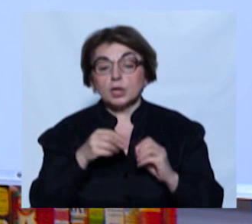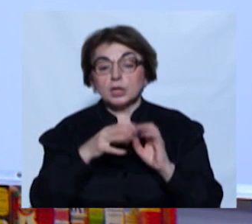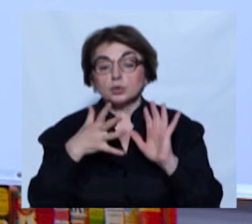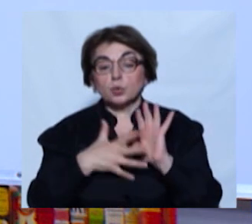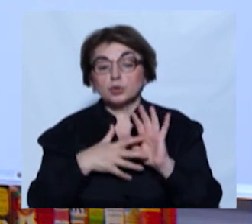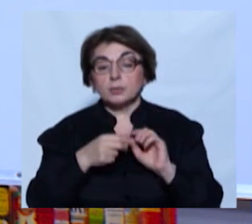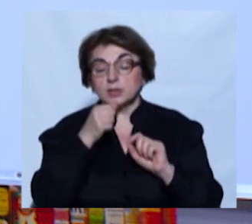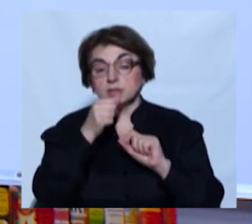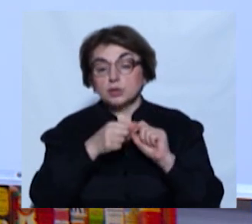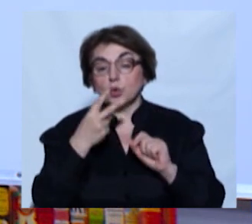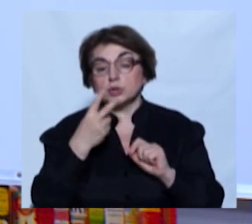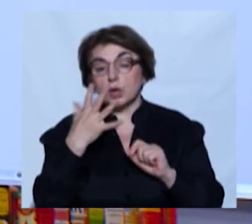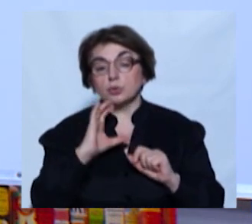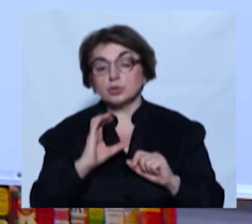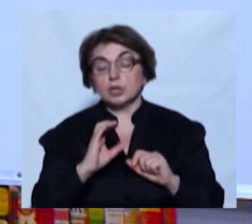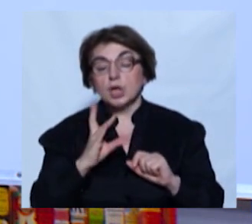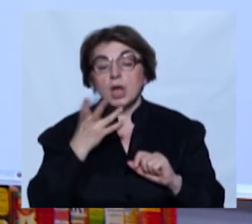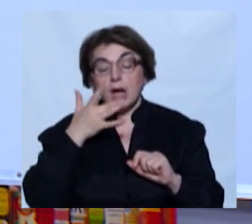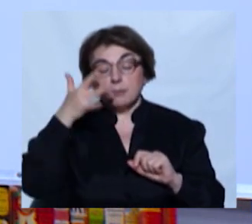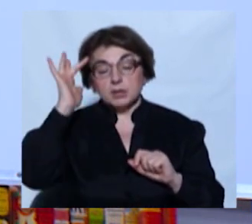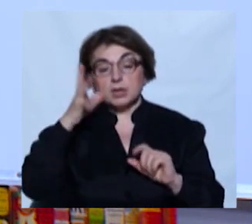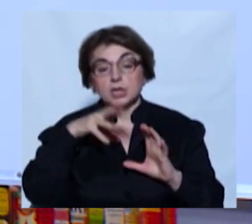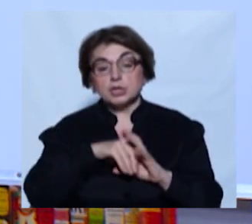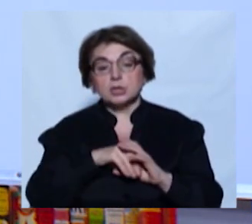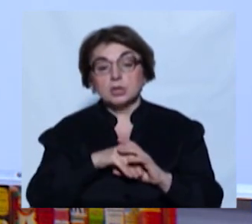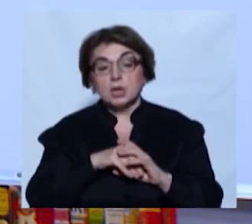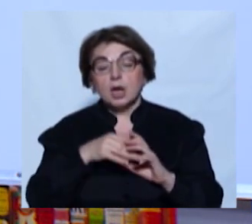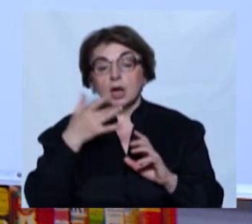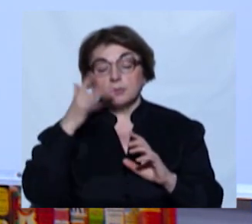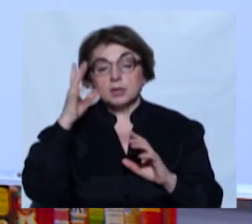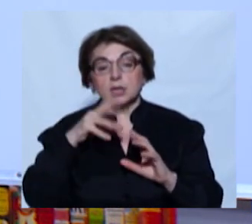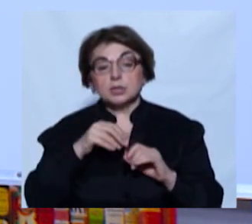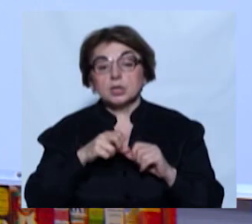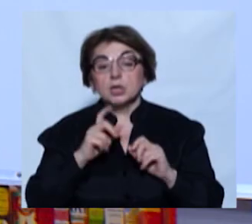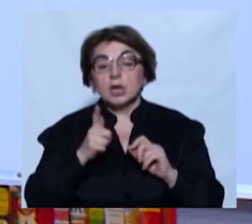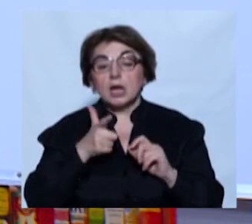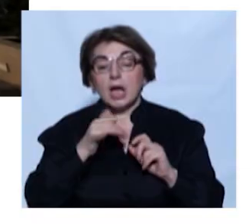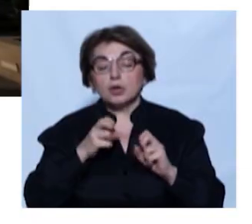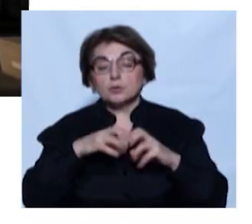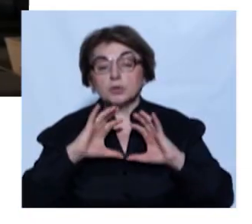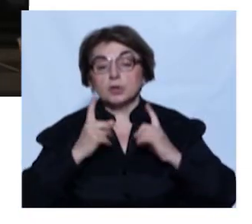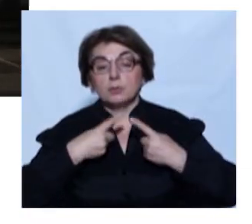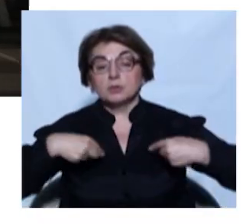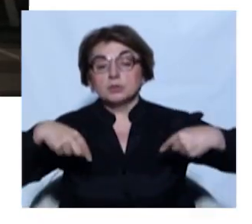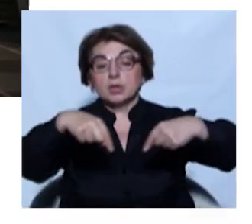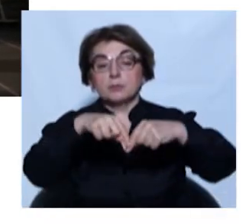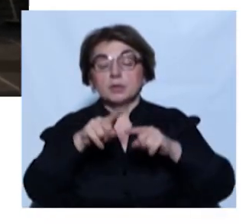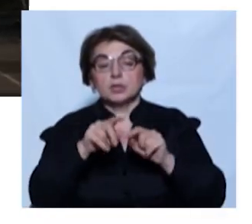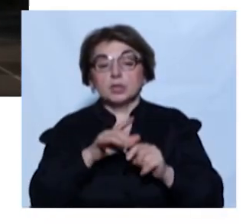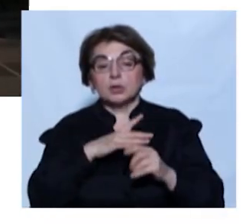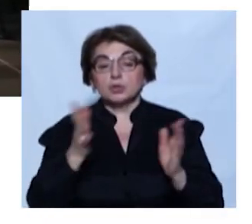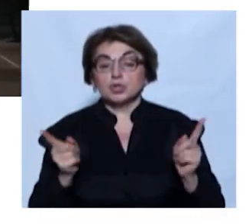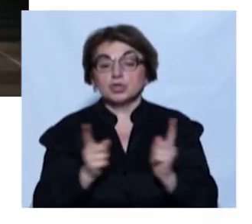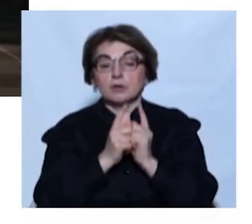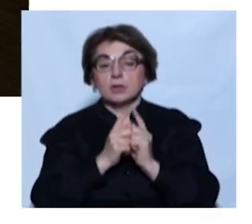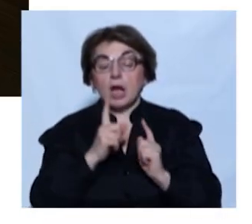2015 წლის 25 სექტემბერს ნიუ-იორკში, ამერიკის შეერთებულ შტატებში, გაერო შტაბინაში გაიმართა შეხვედრა,